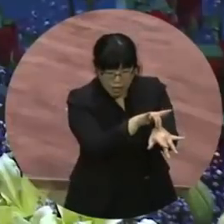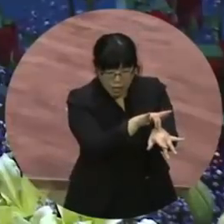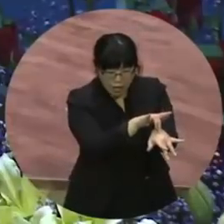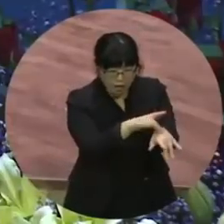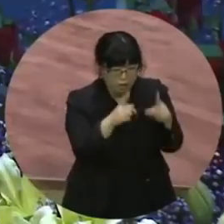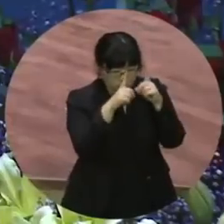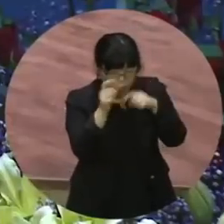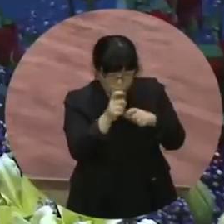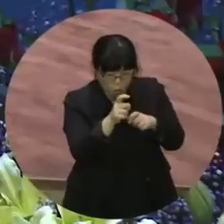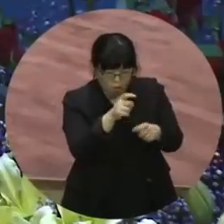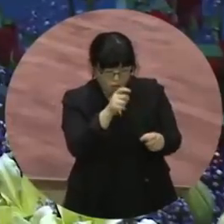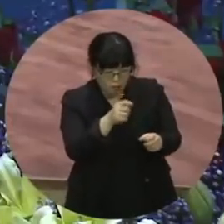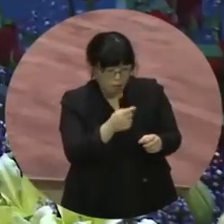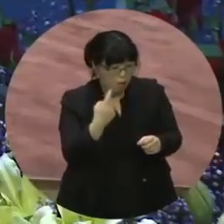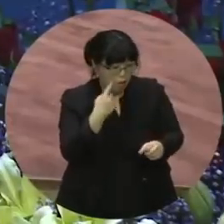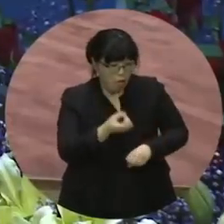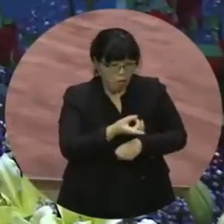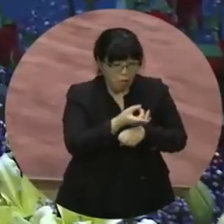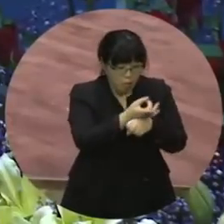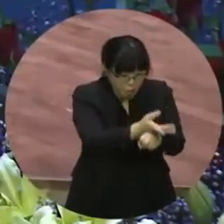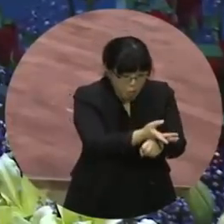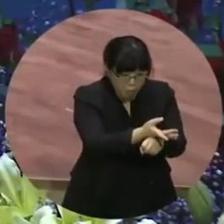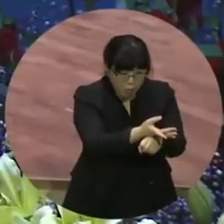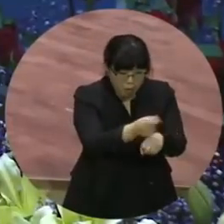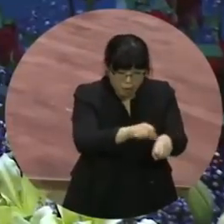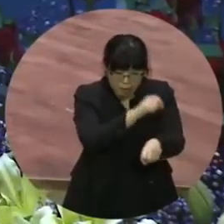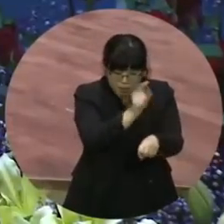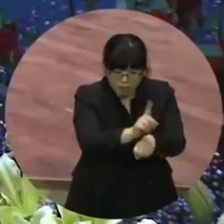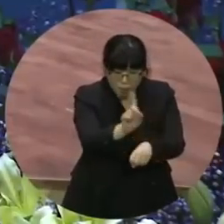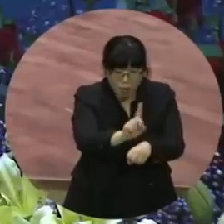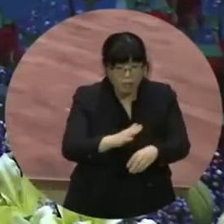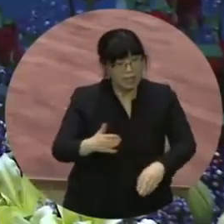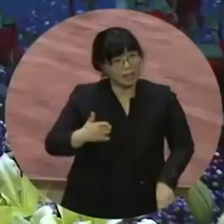거고, 하나님이 주시는 건 나와 아무 상관이 없는데,